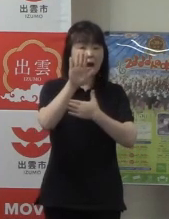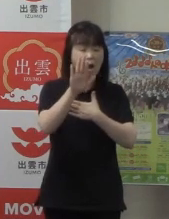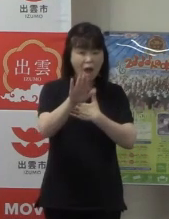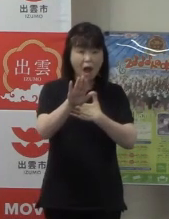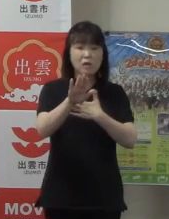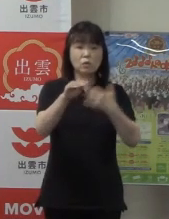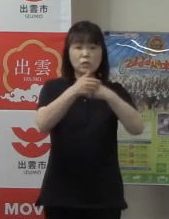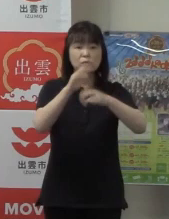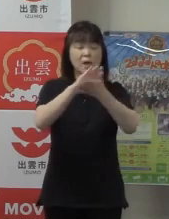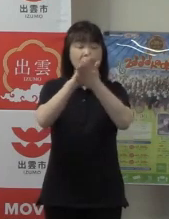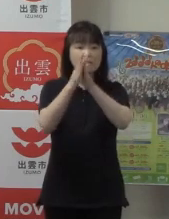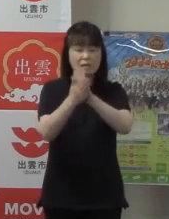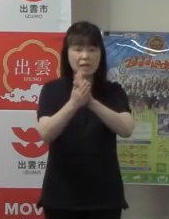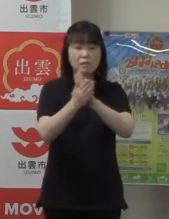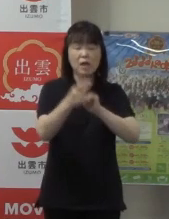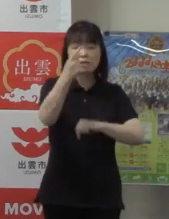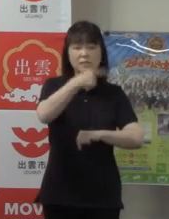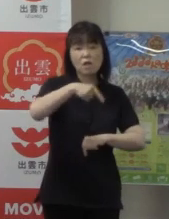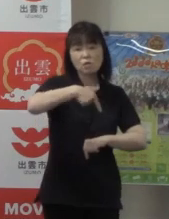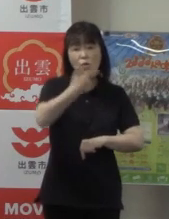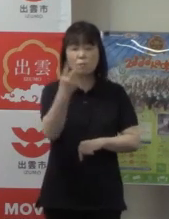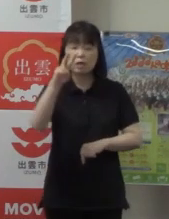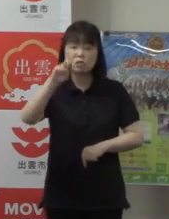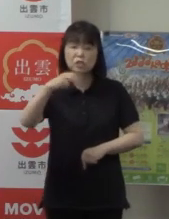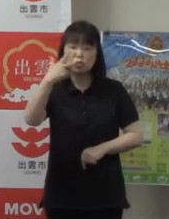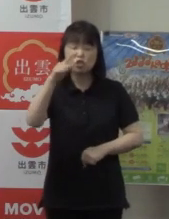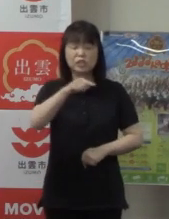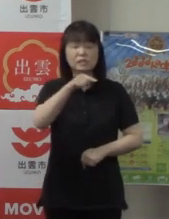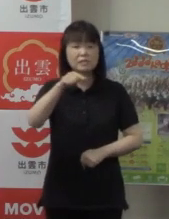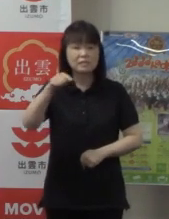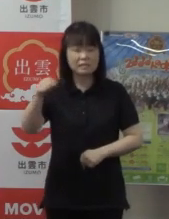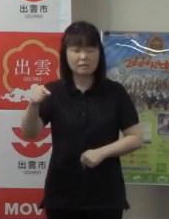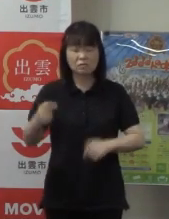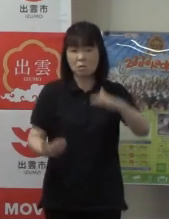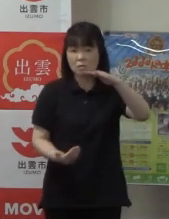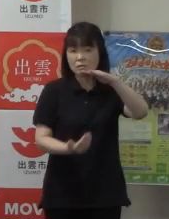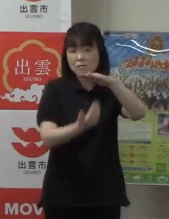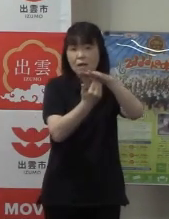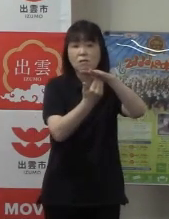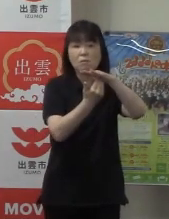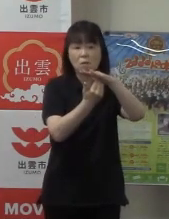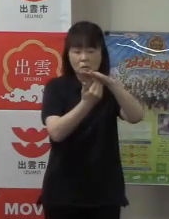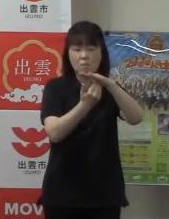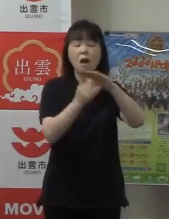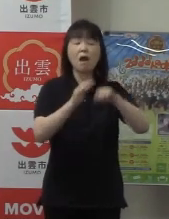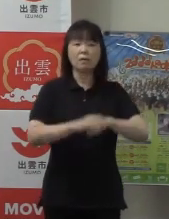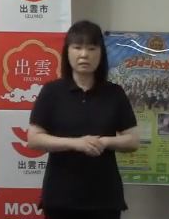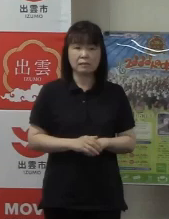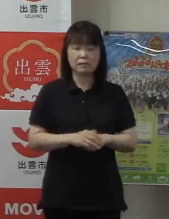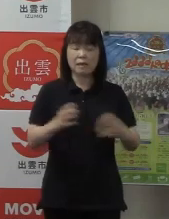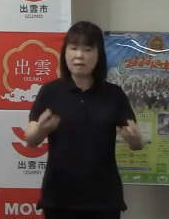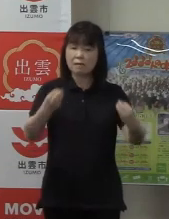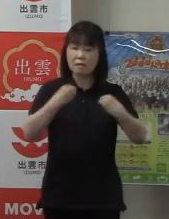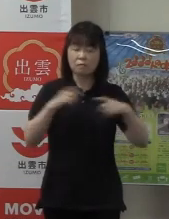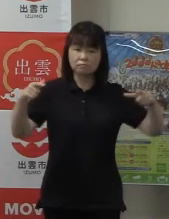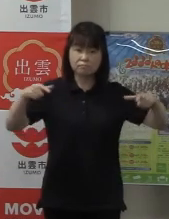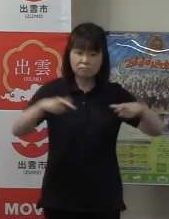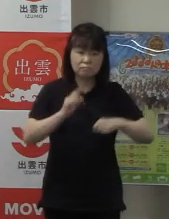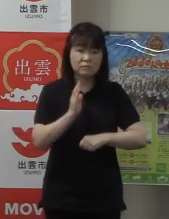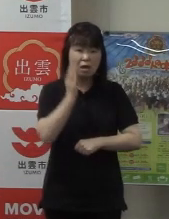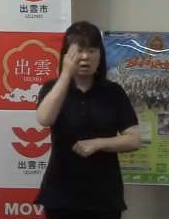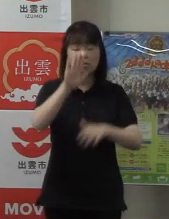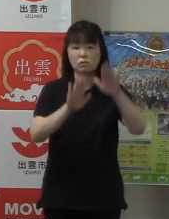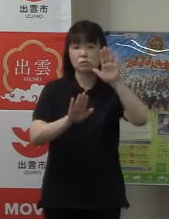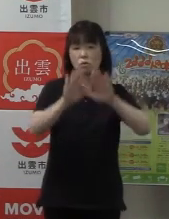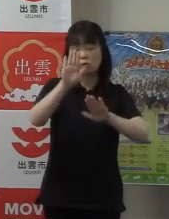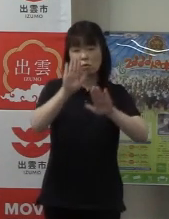も1621人と過去最高になるなど、感染に歯止めがかからない状況が続いております。出雲市においても